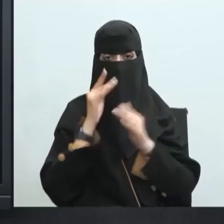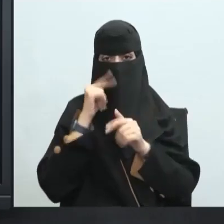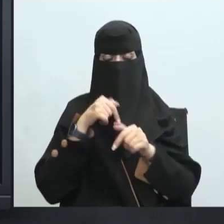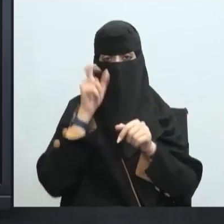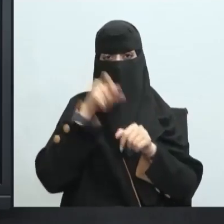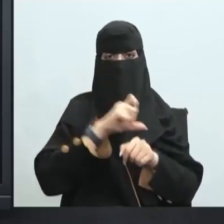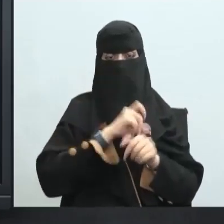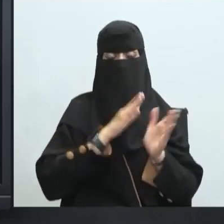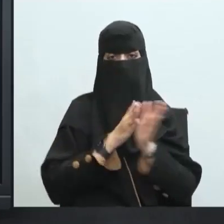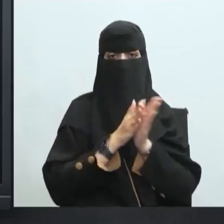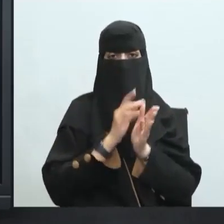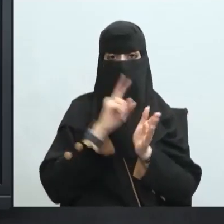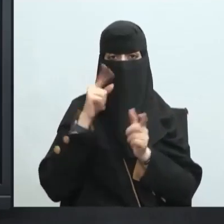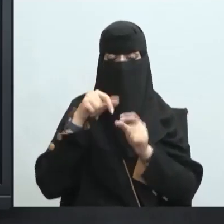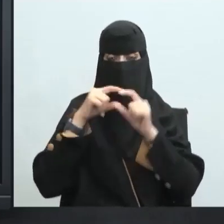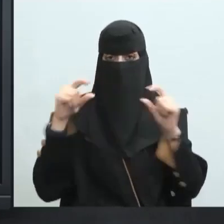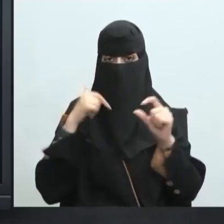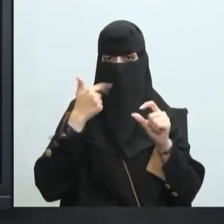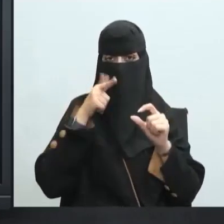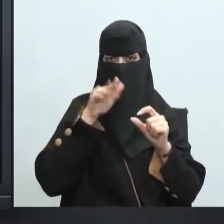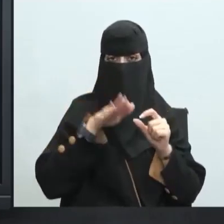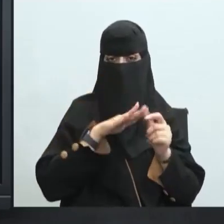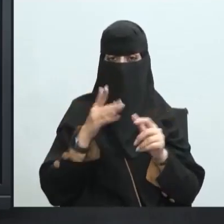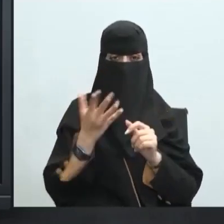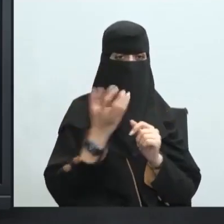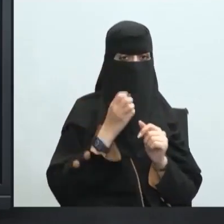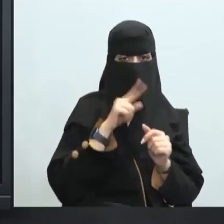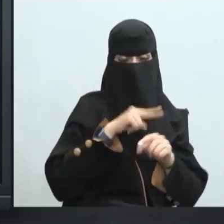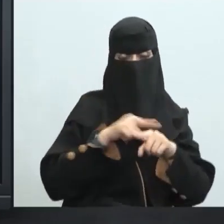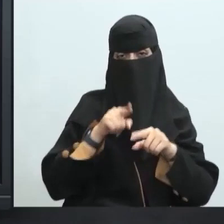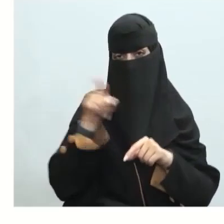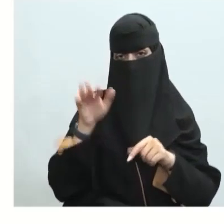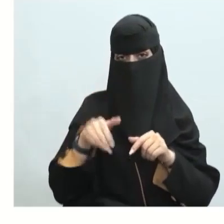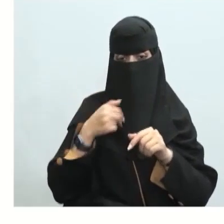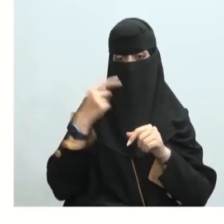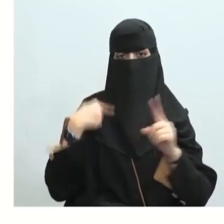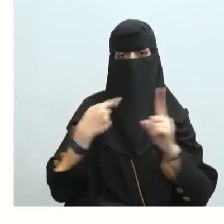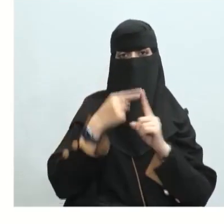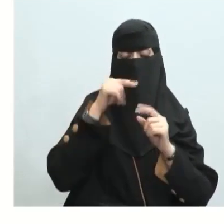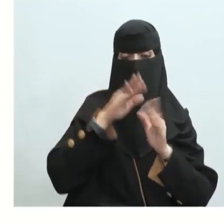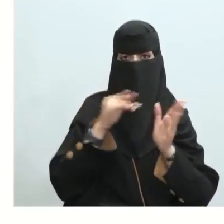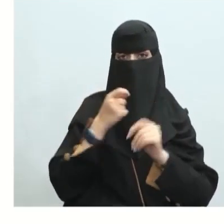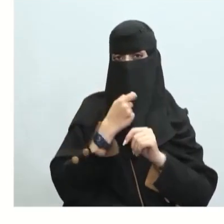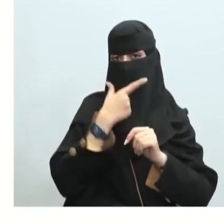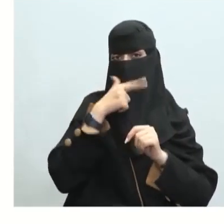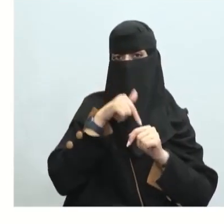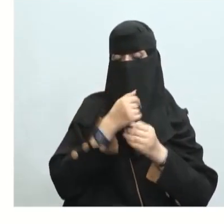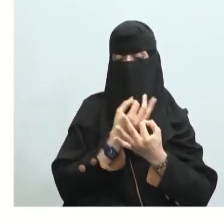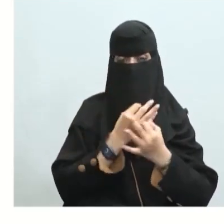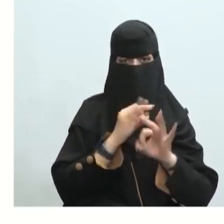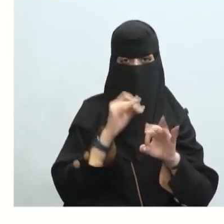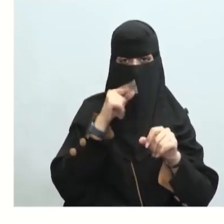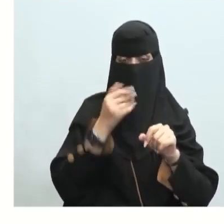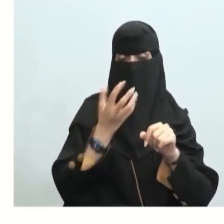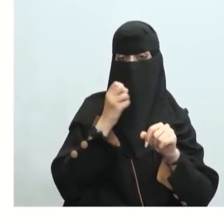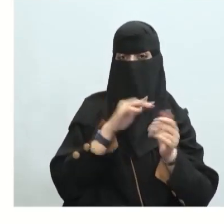الطلاب وايضا العباره التي يعني ما الحاجه الى الى ذلك وانت تقول هنا الفن الهادف والضحكه الصافيه كان لك حاجه اليها